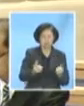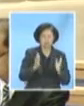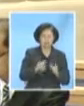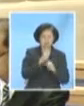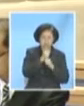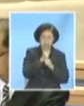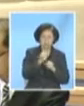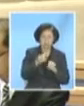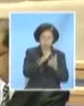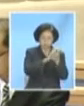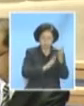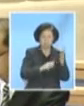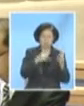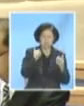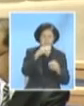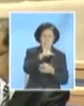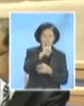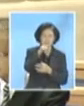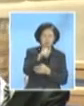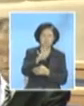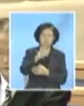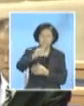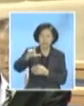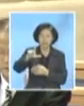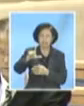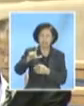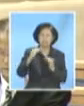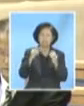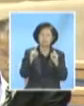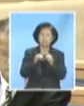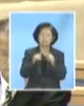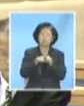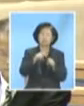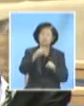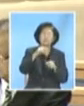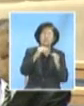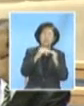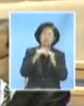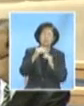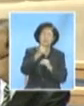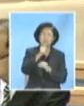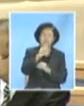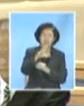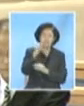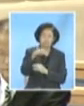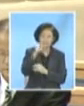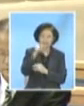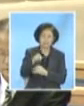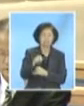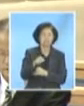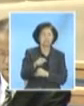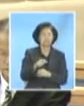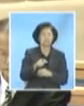ทศมีทั้งหมด 8.4 ล้านคนเท่ากับ 13% กว่านะครับซึ่งทางหลักสากลก็บอกว่าประเทศใด